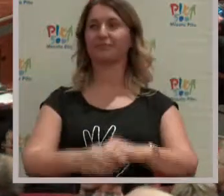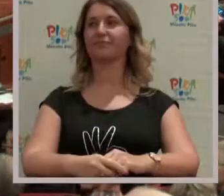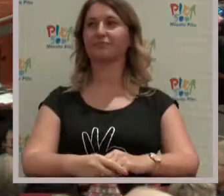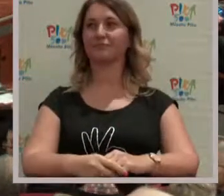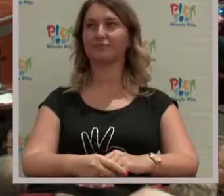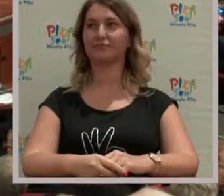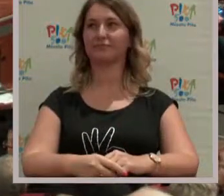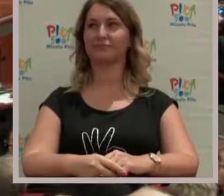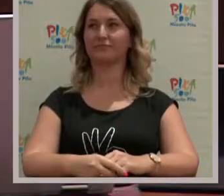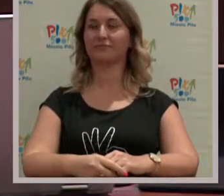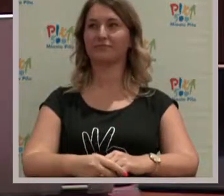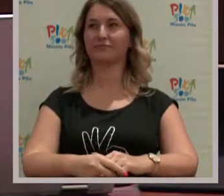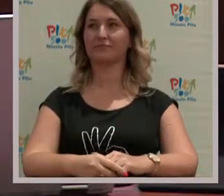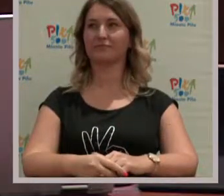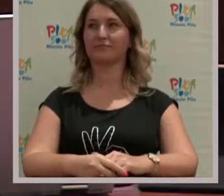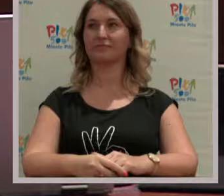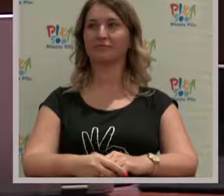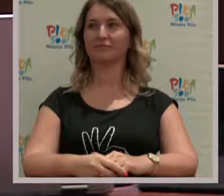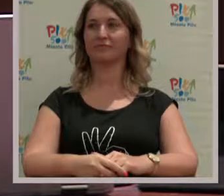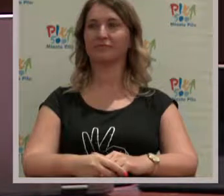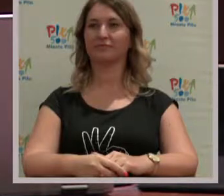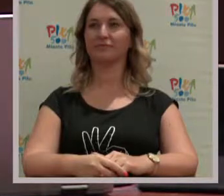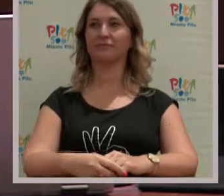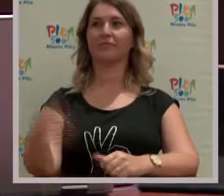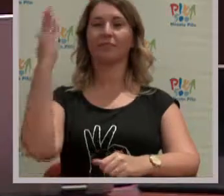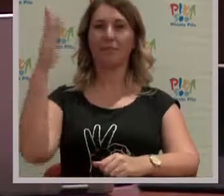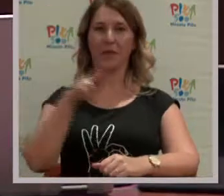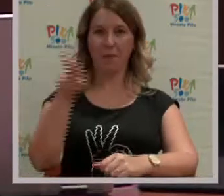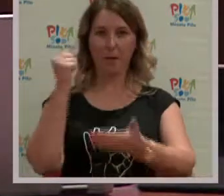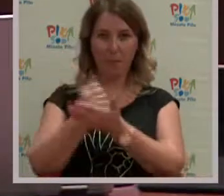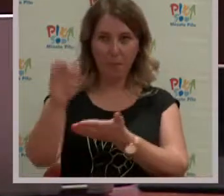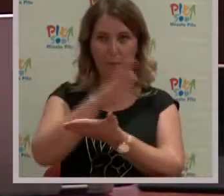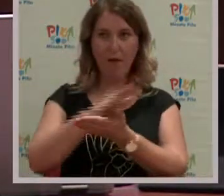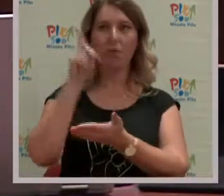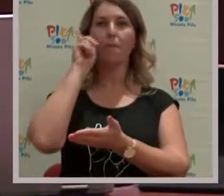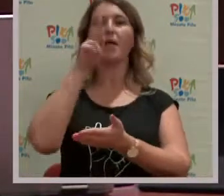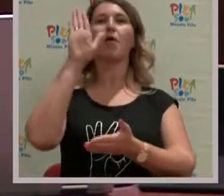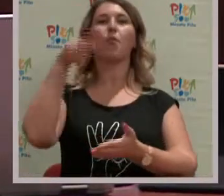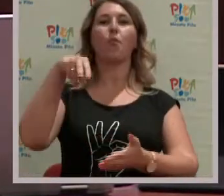Witam serdecznie radnego Rady Powiatu w Pile pana Tomasza Bugańskiego.